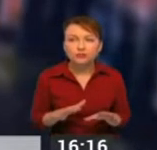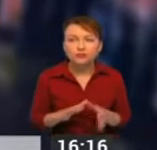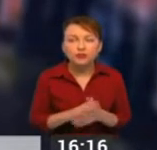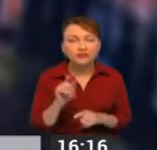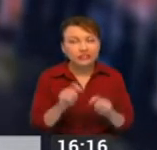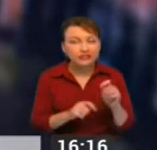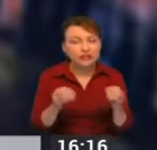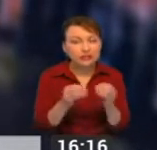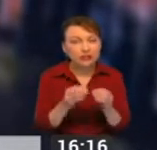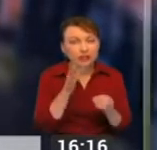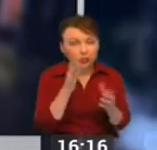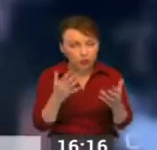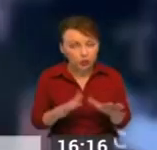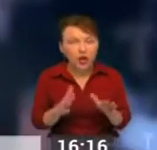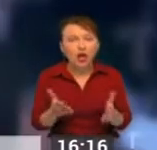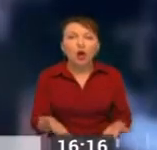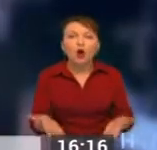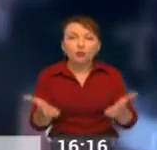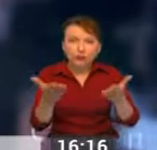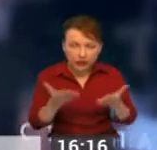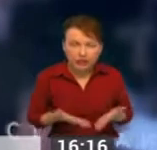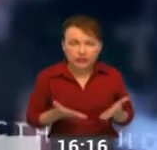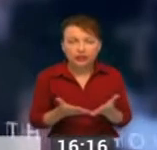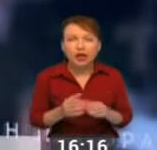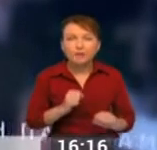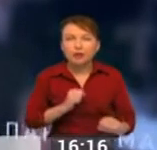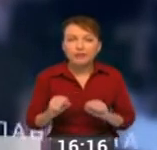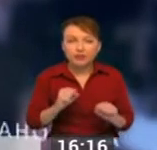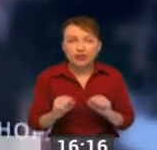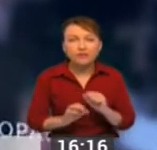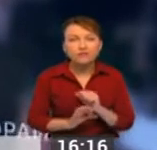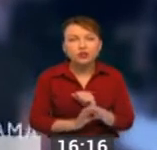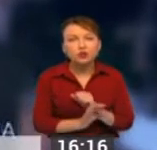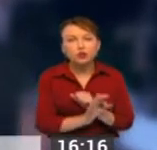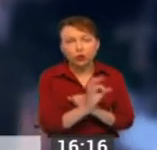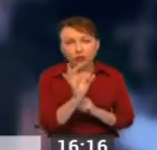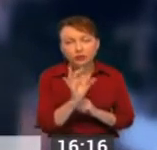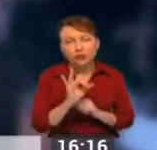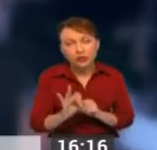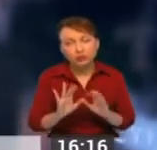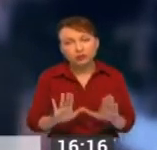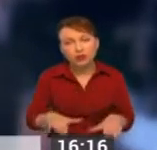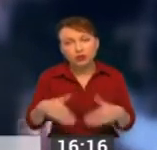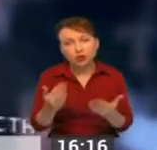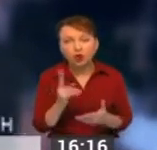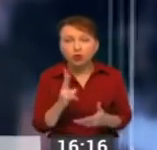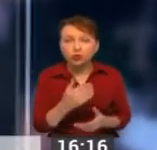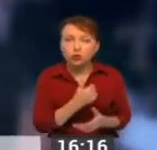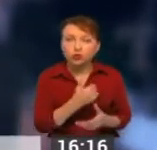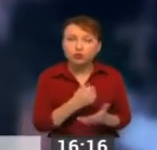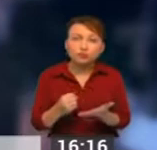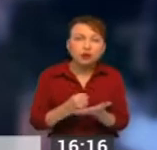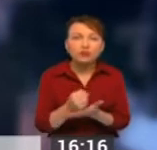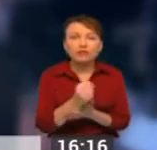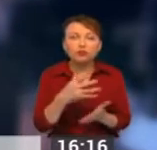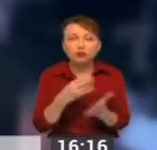исполнилось 10 лет, он пригласил правителей Востока, И предложил, кто хочет продвинуть свою